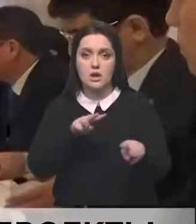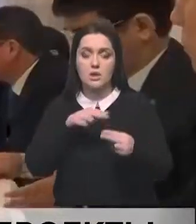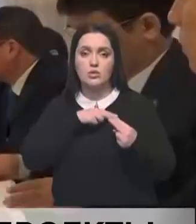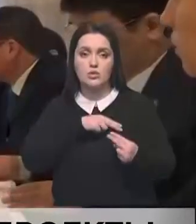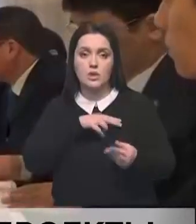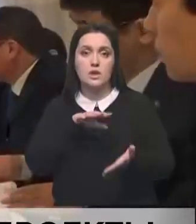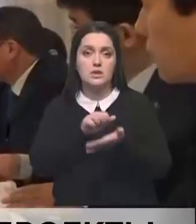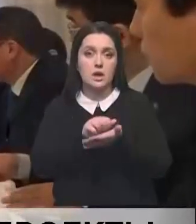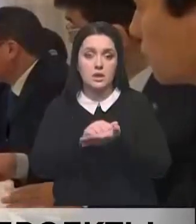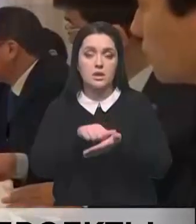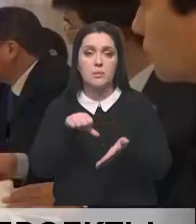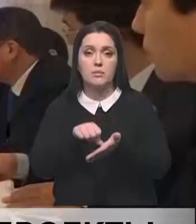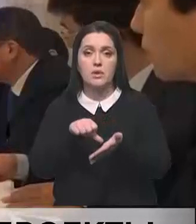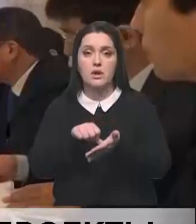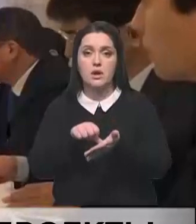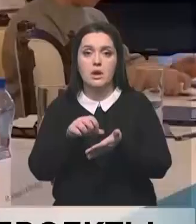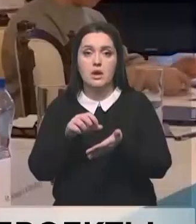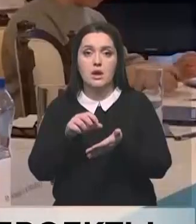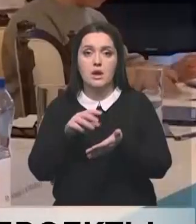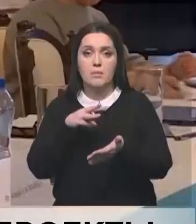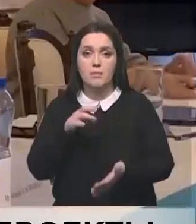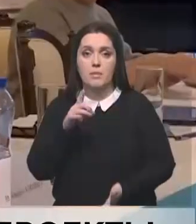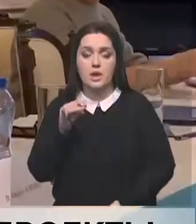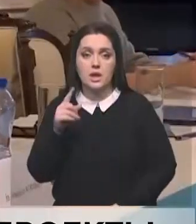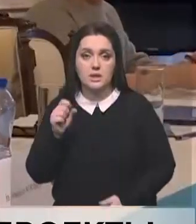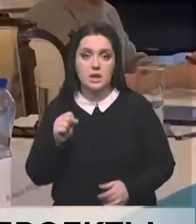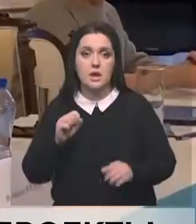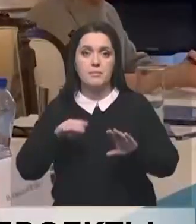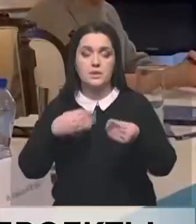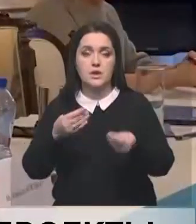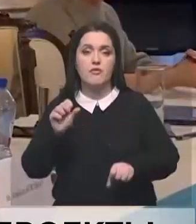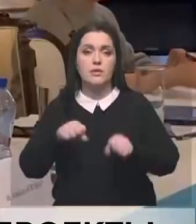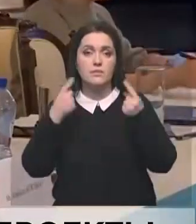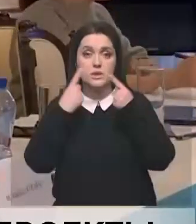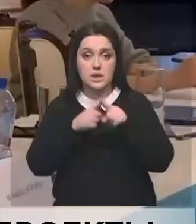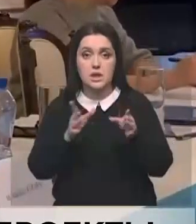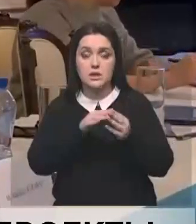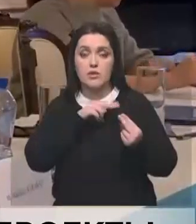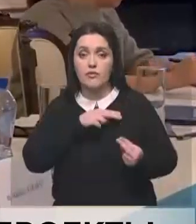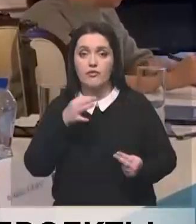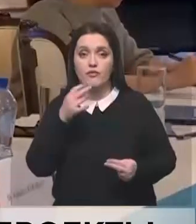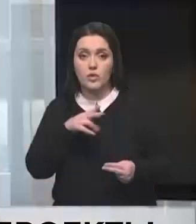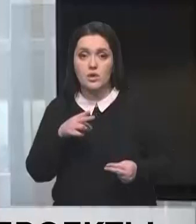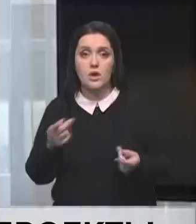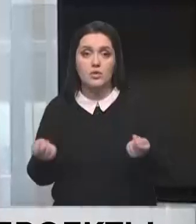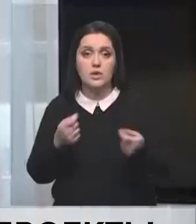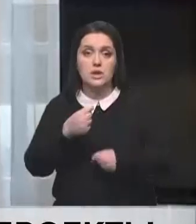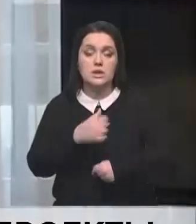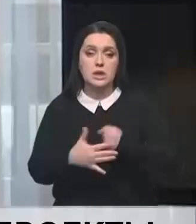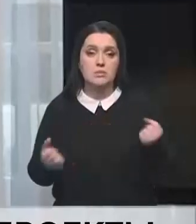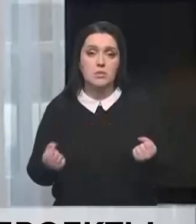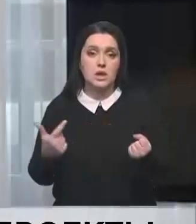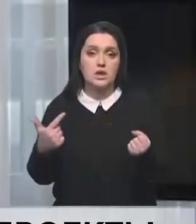занятости. Представитель платформы Мажена Бреза представила возможности технического сотрудничества с фондом, а руководство Центра поддержки